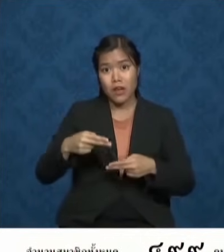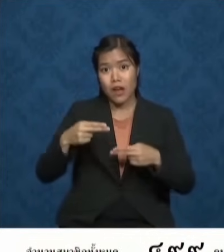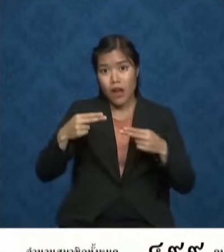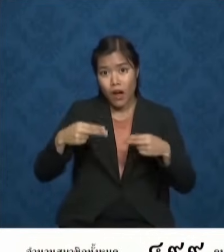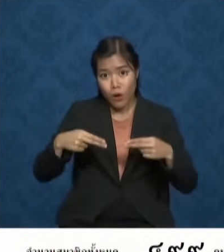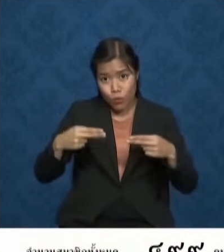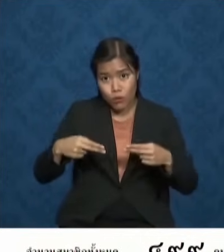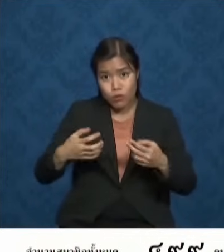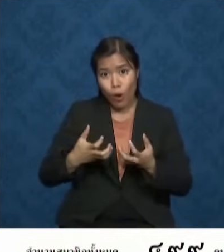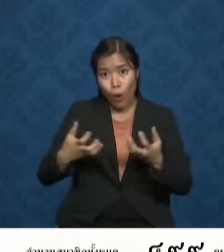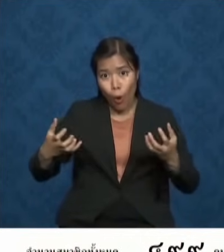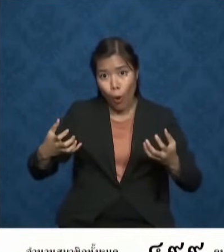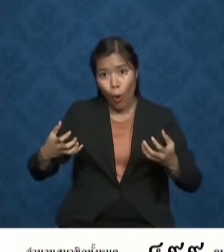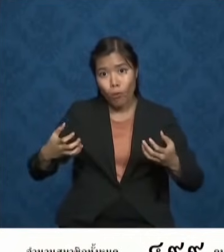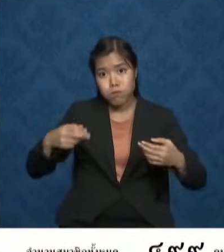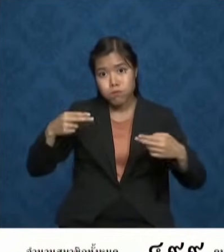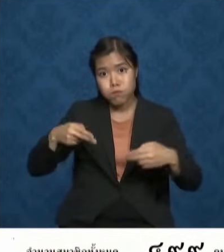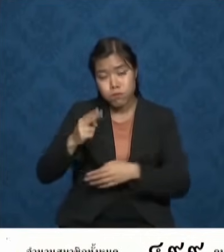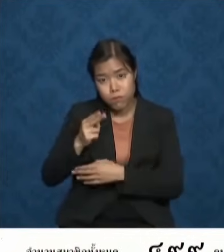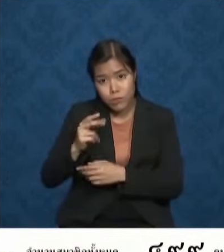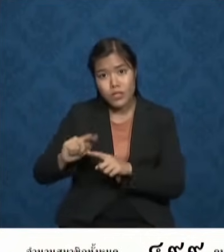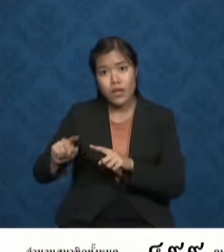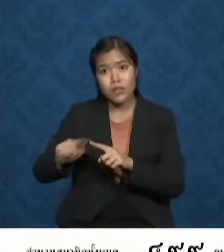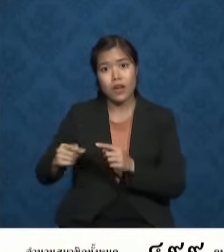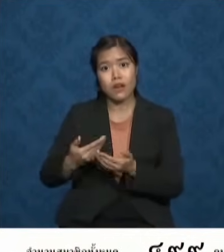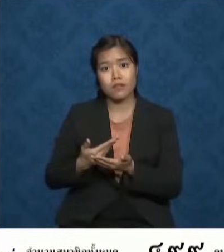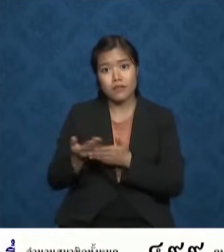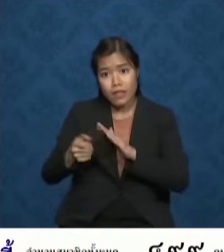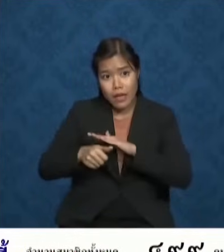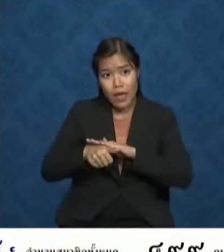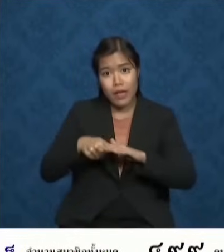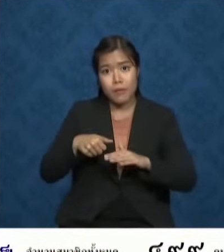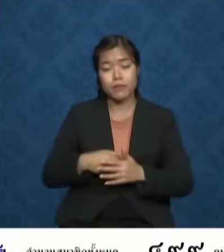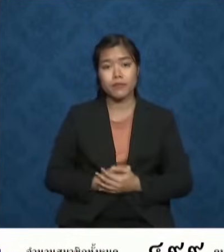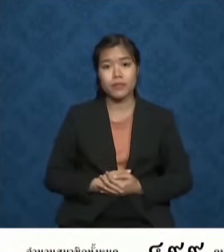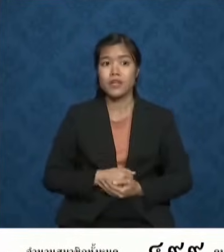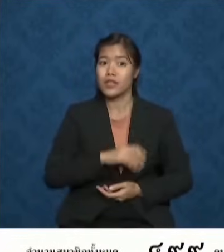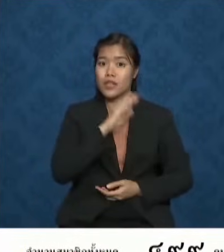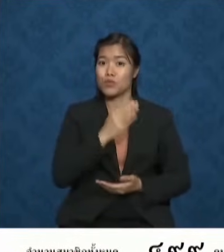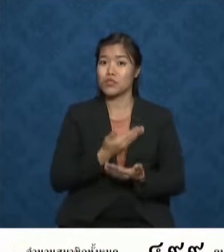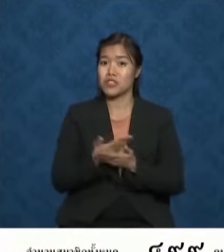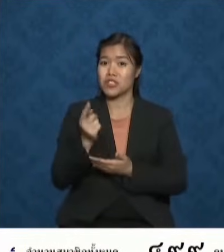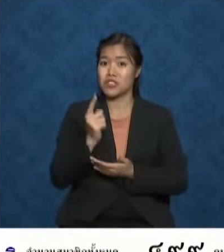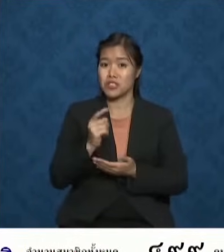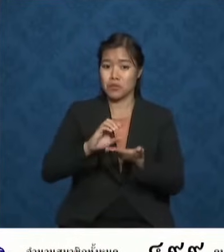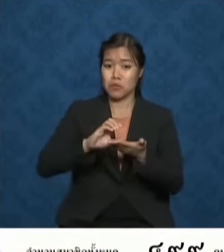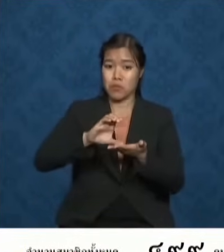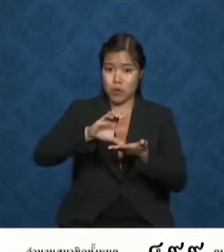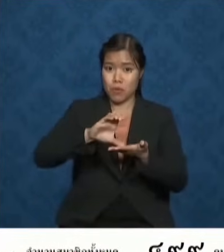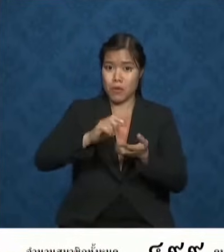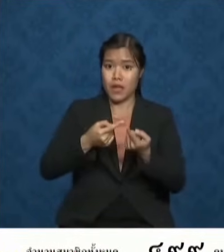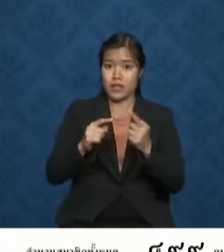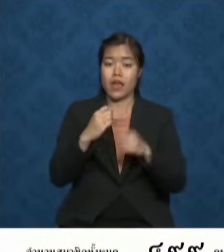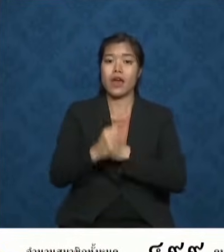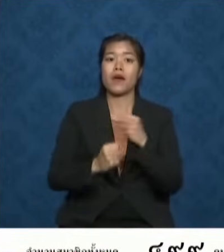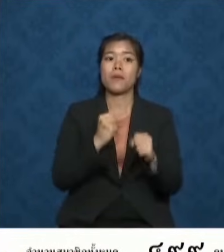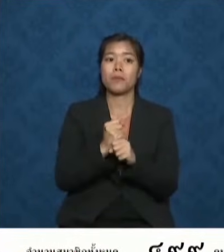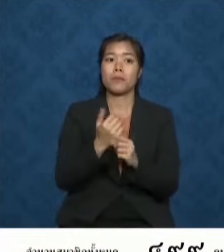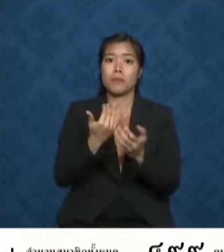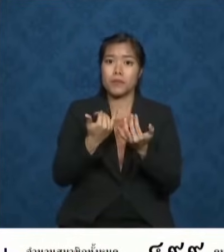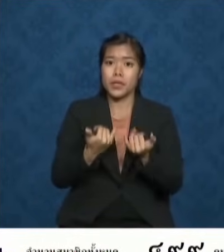บอกว่างบซื้ออาวุธยุทโธปกรณ์นี่ถ้าซื้อตามจริงมันสูงแต่ปีนี้กองทัพยุ